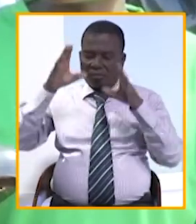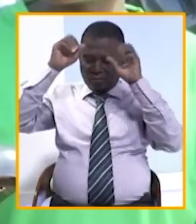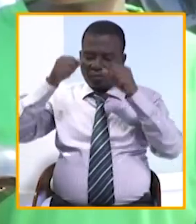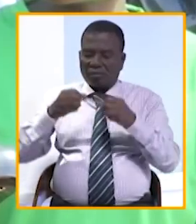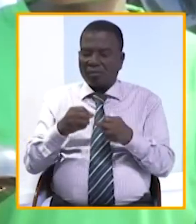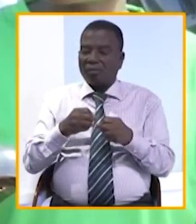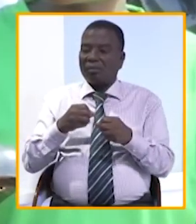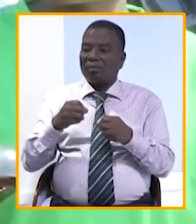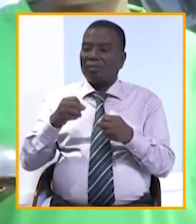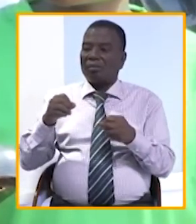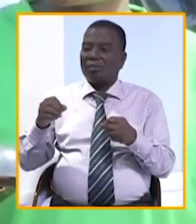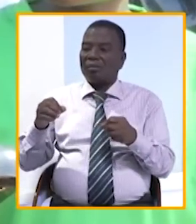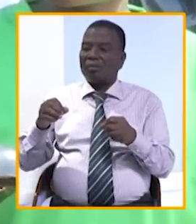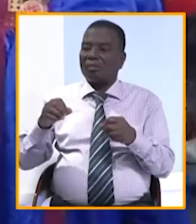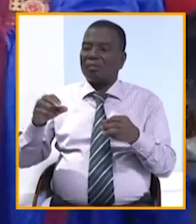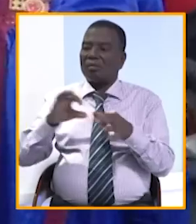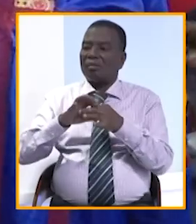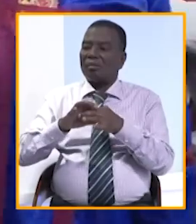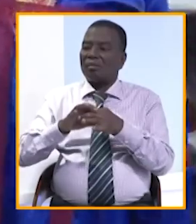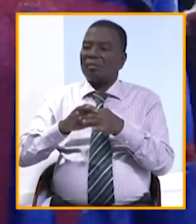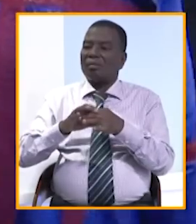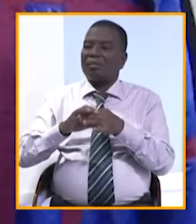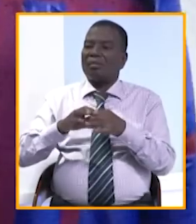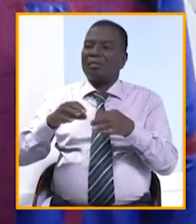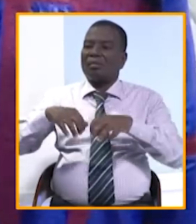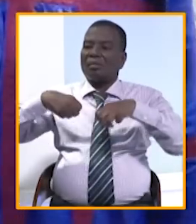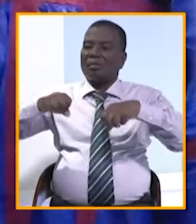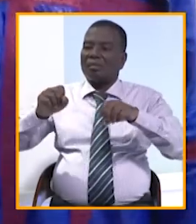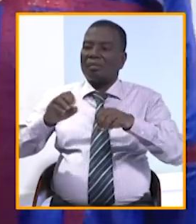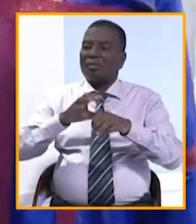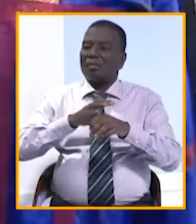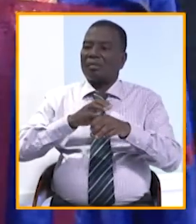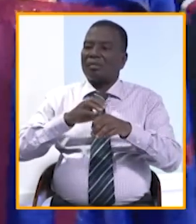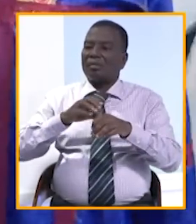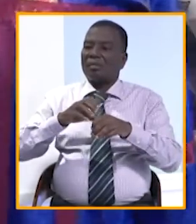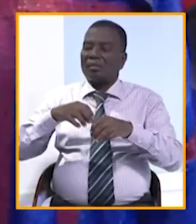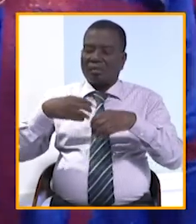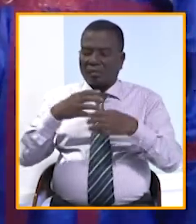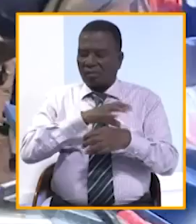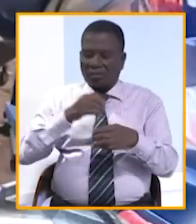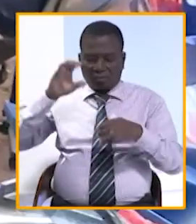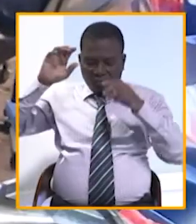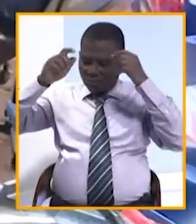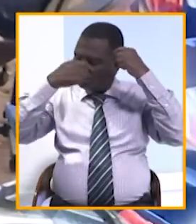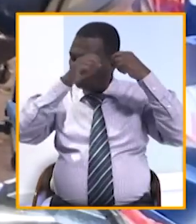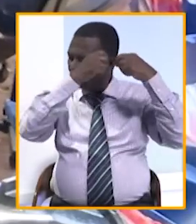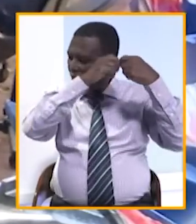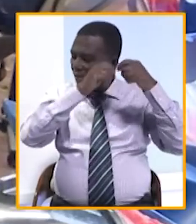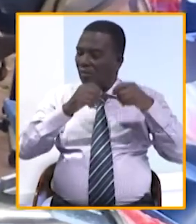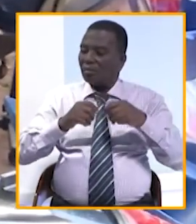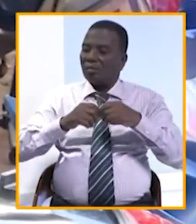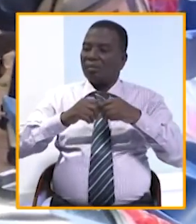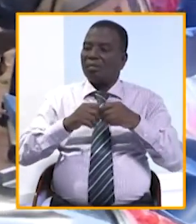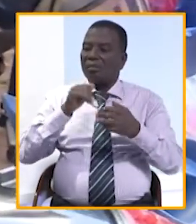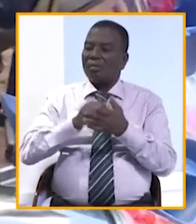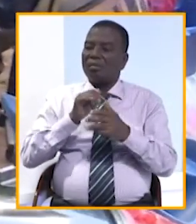nombreux équipements de salons de couture et de coiffure, dont à 150 jeunes filles, répondent aux objectifs de sa structure.